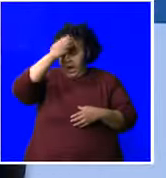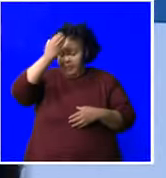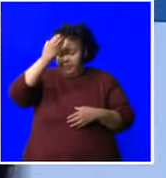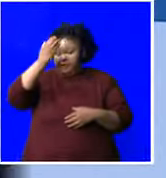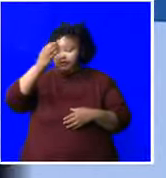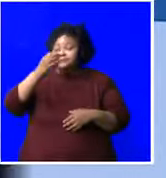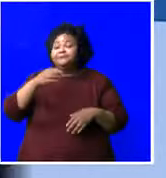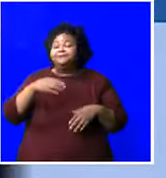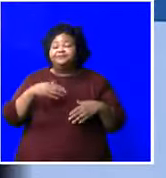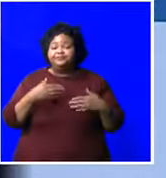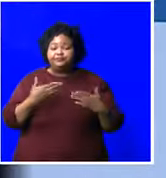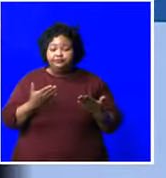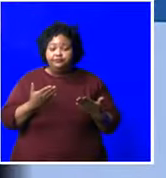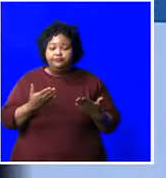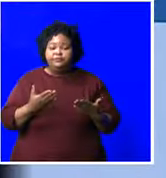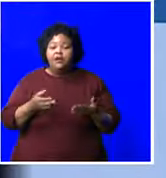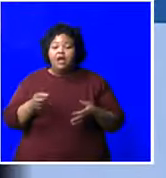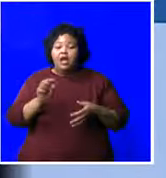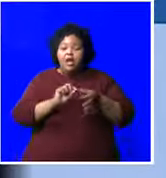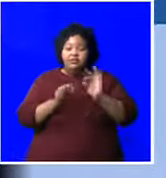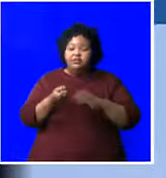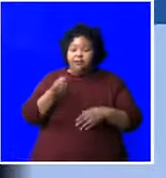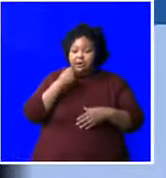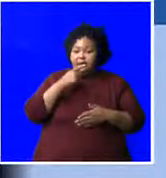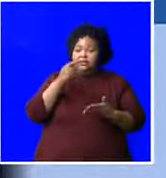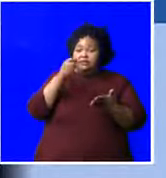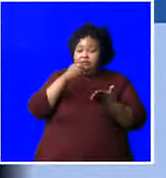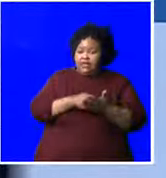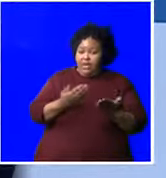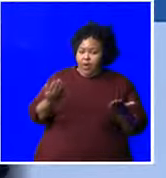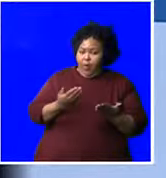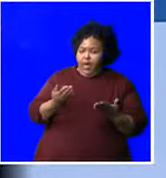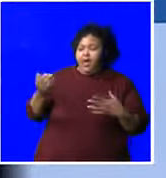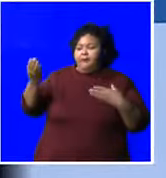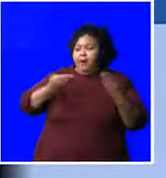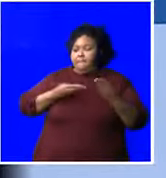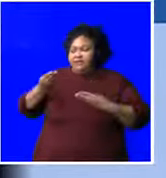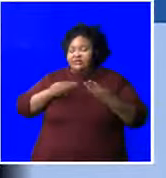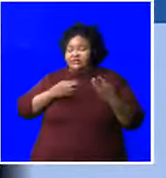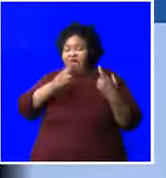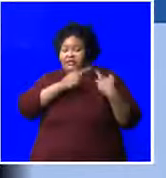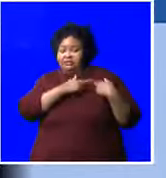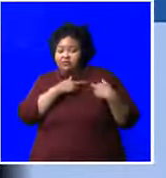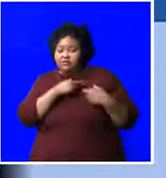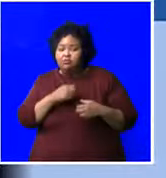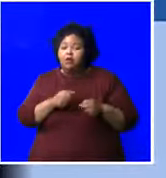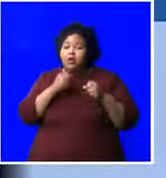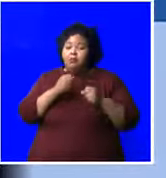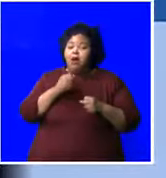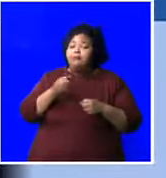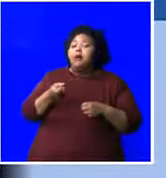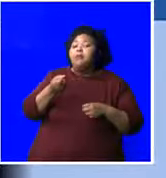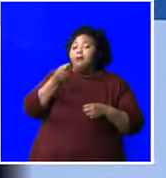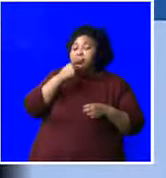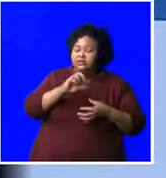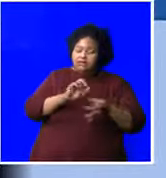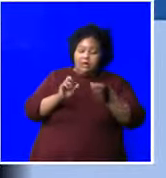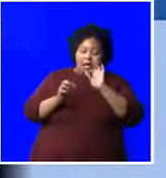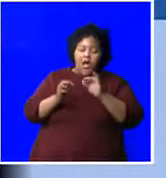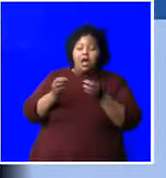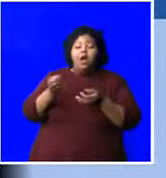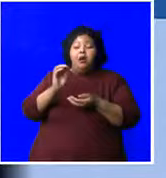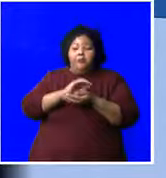ku manufacturers alethe la. Sikhweshise labantu labalwa mkhathini.